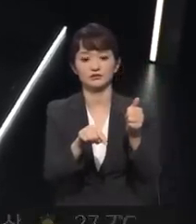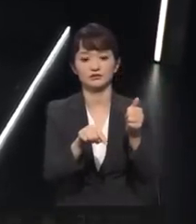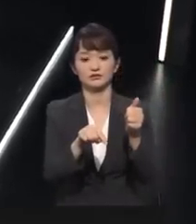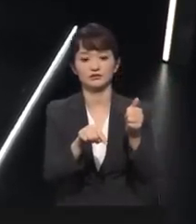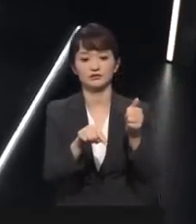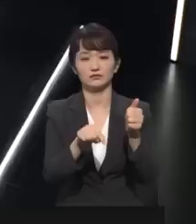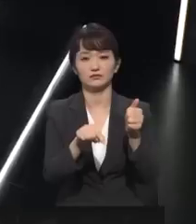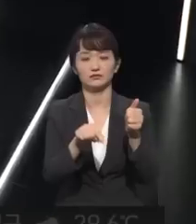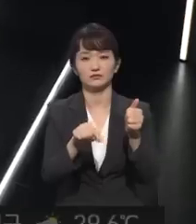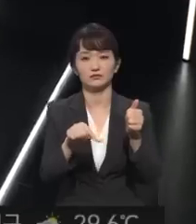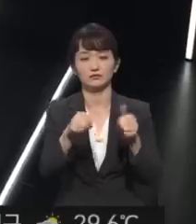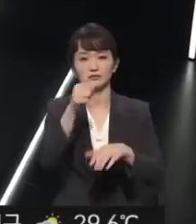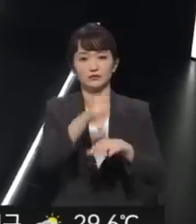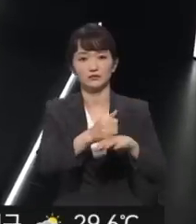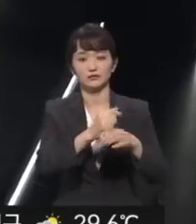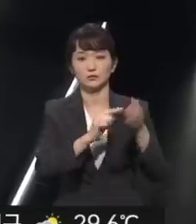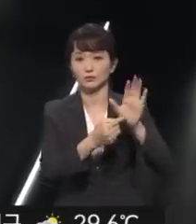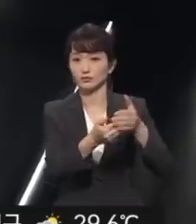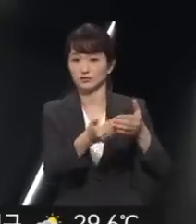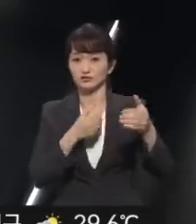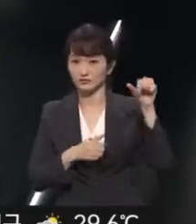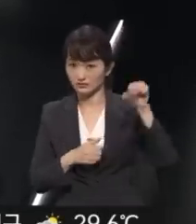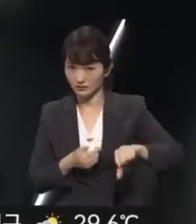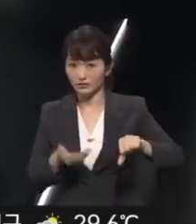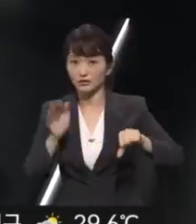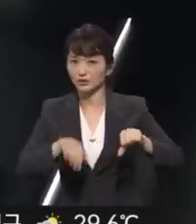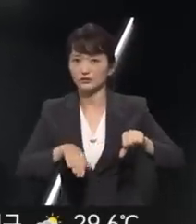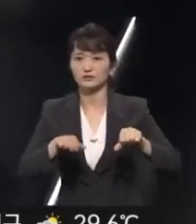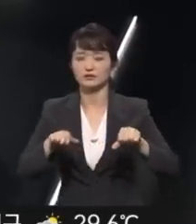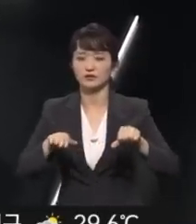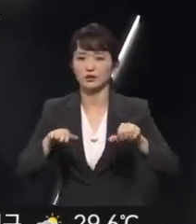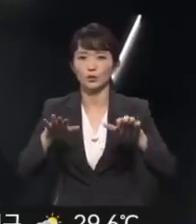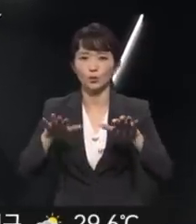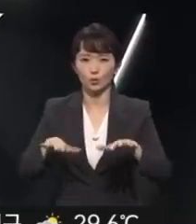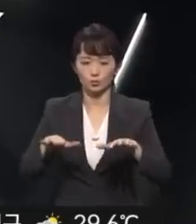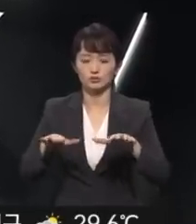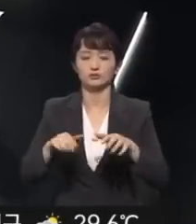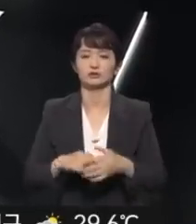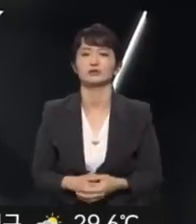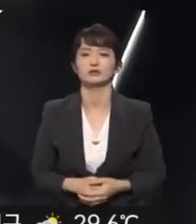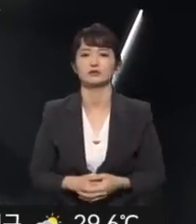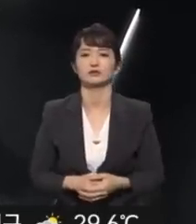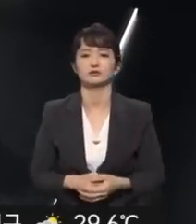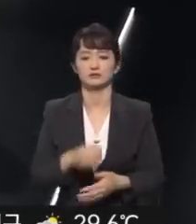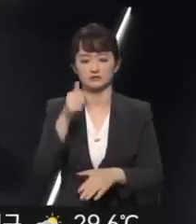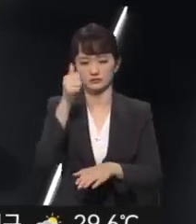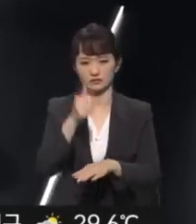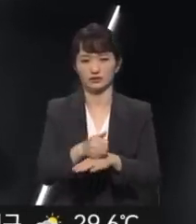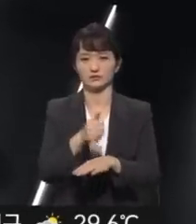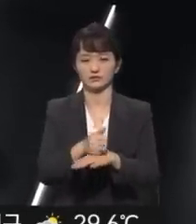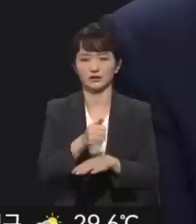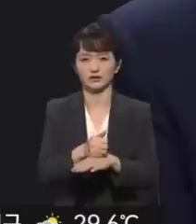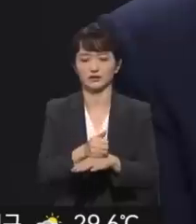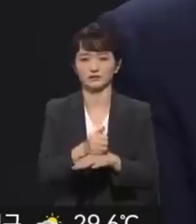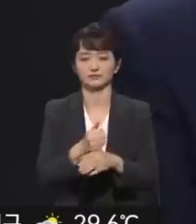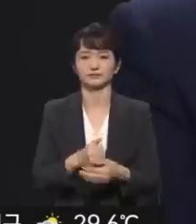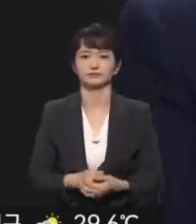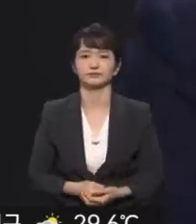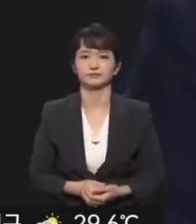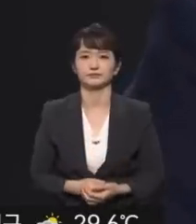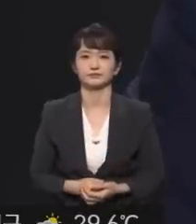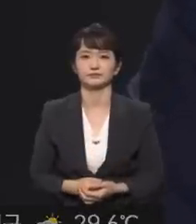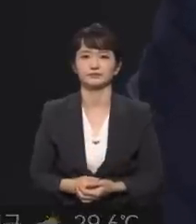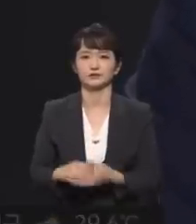윤희석 대변인이 얘기를 했으면 하는 지오를 이 정말 충격적인 법은 판단을 놓고 국민의 이미 일대